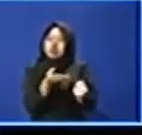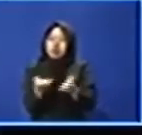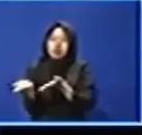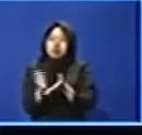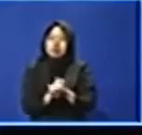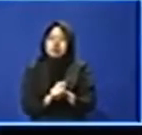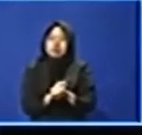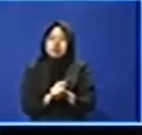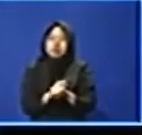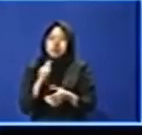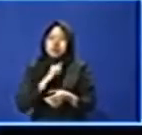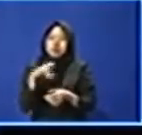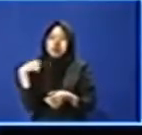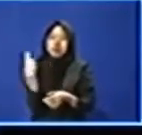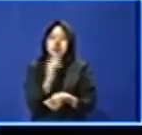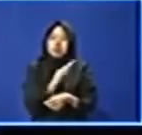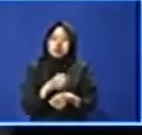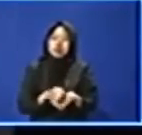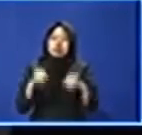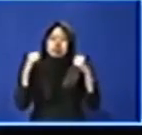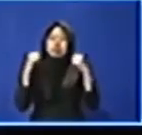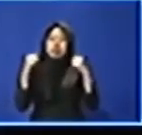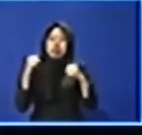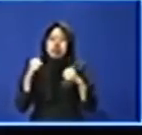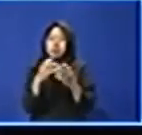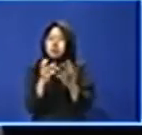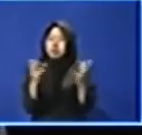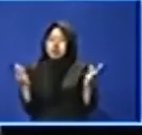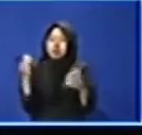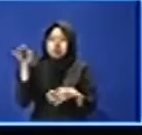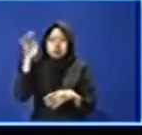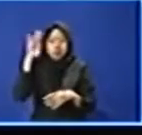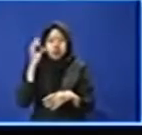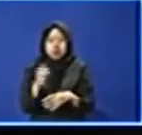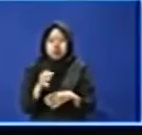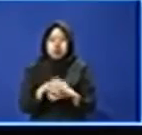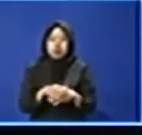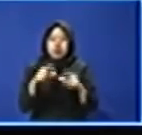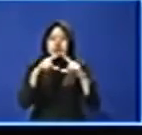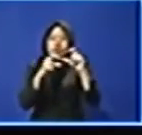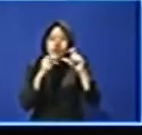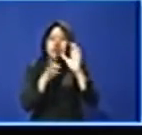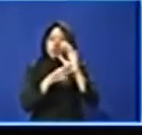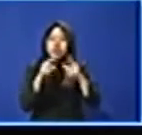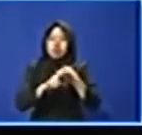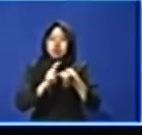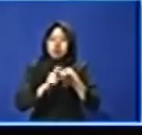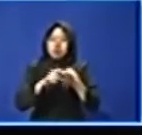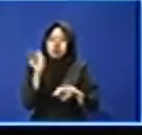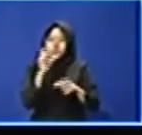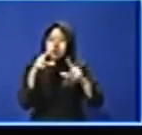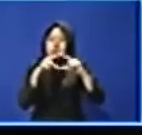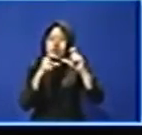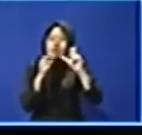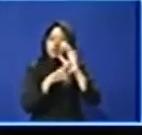Mari bersama-sama kita buat kesejahteraan masyarakat kota vital untuk parah SN dan teman-teman yang belum azan ada